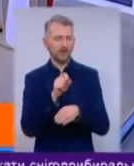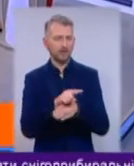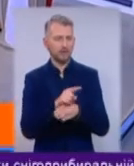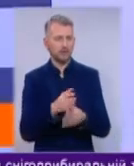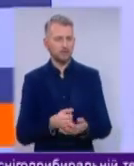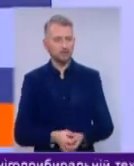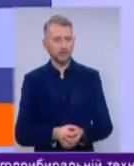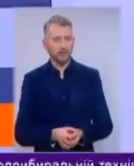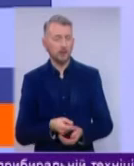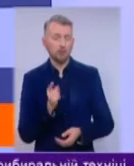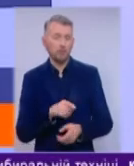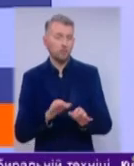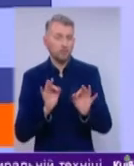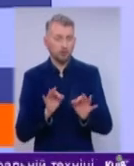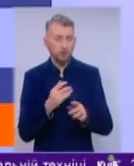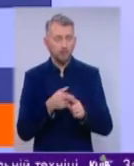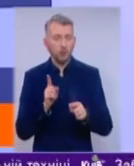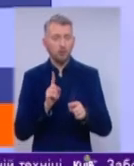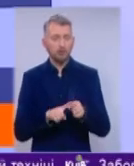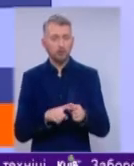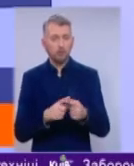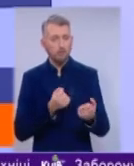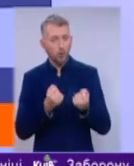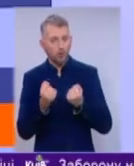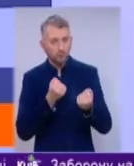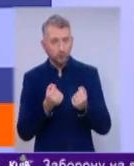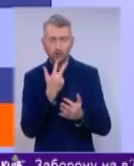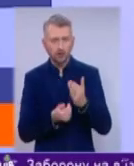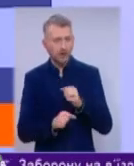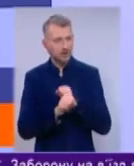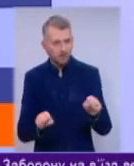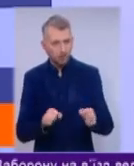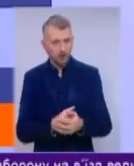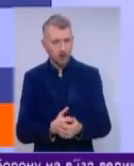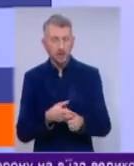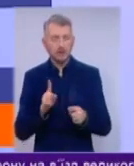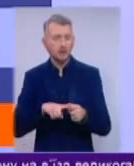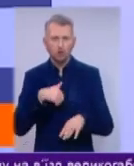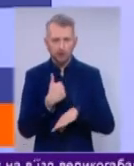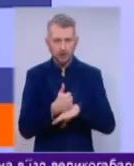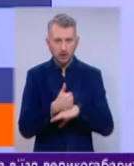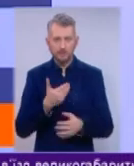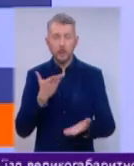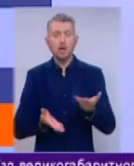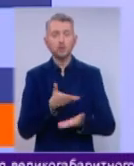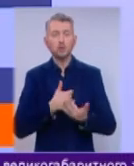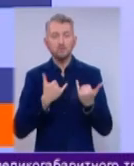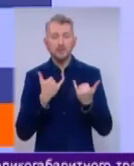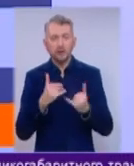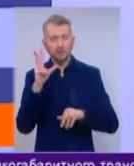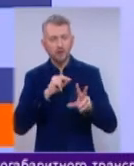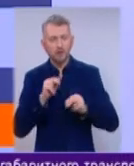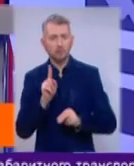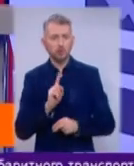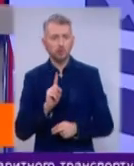Тому, безумовно, от цю зараз боротьбу програвати не можна. Це ключовий момент. Бо якщо ми зараз вважаємо, що